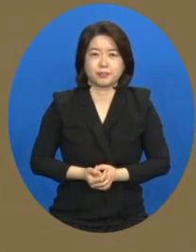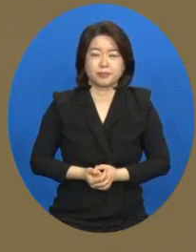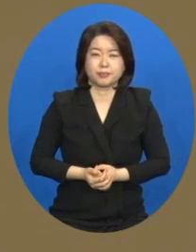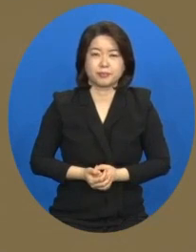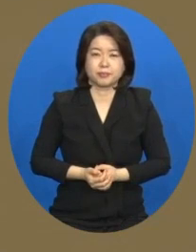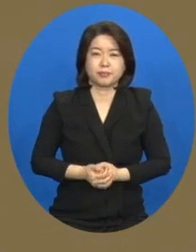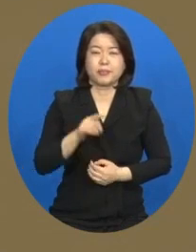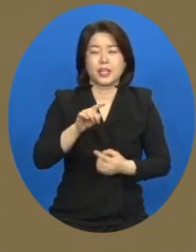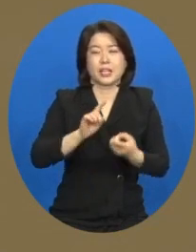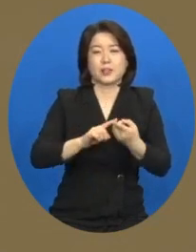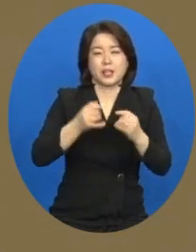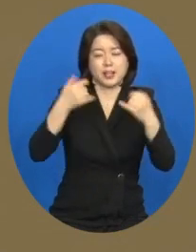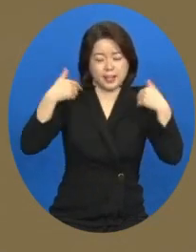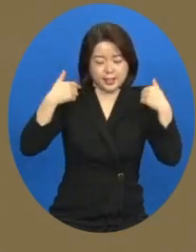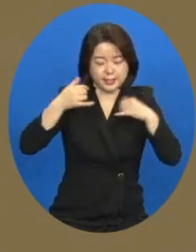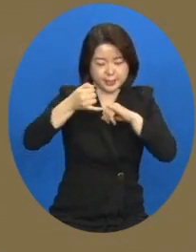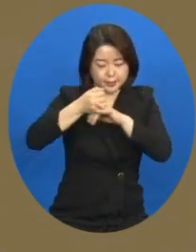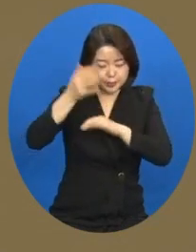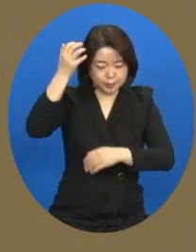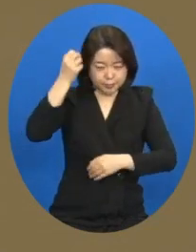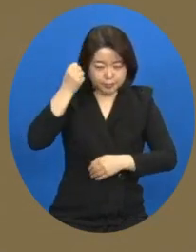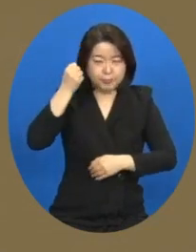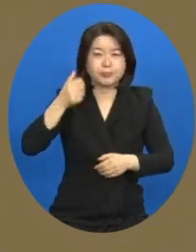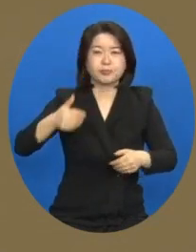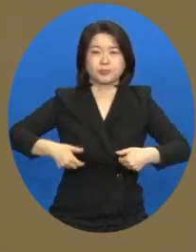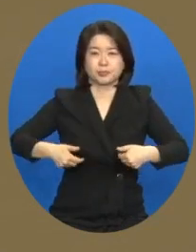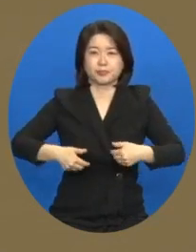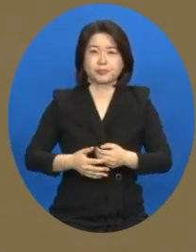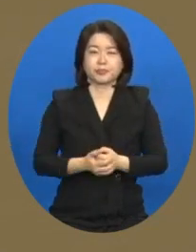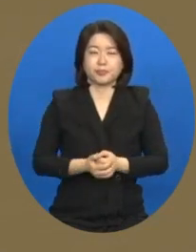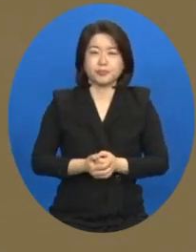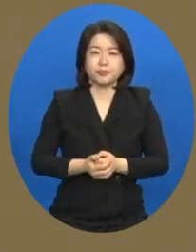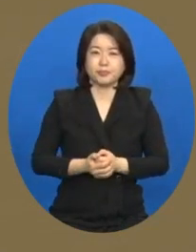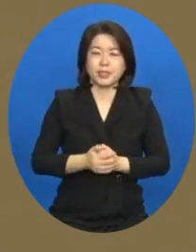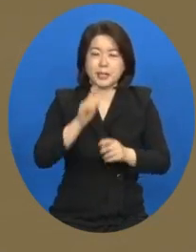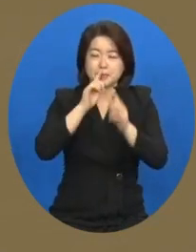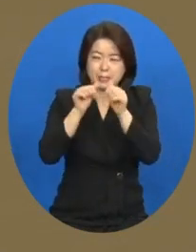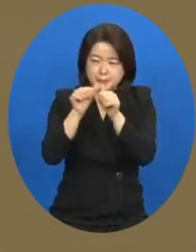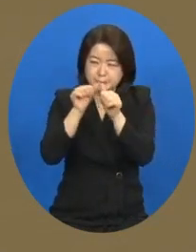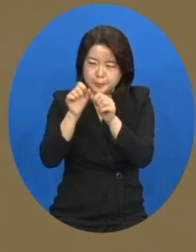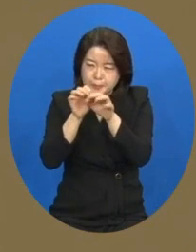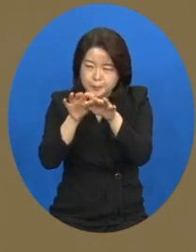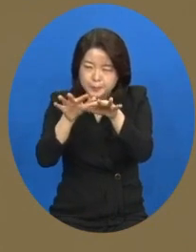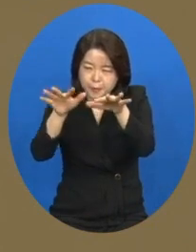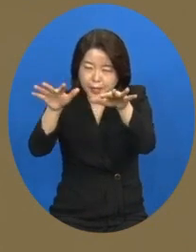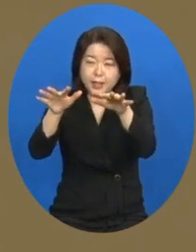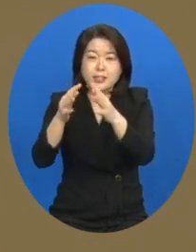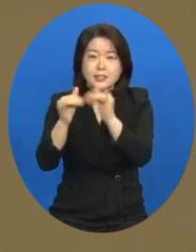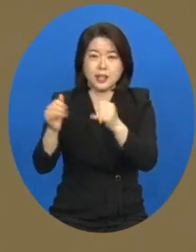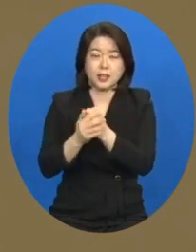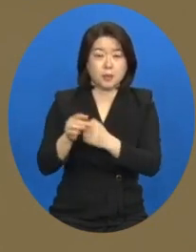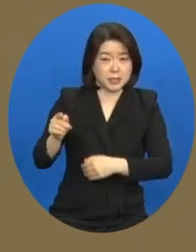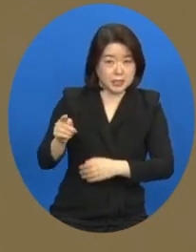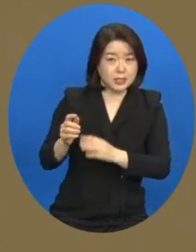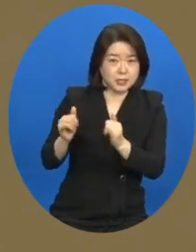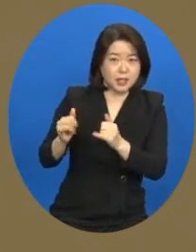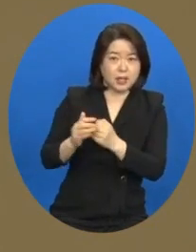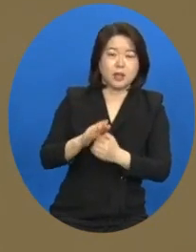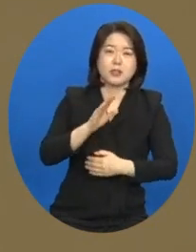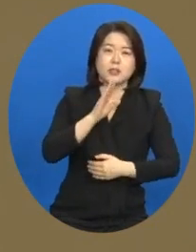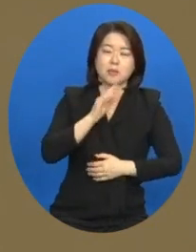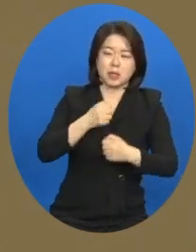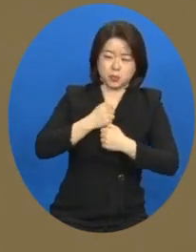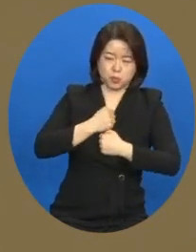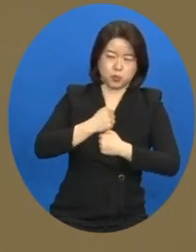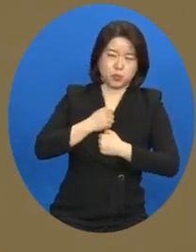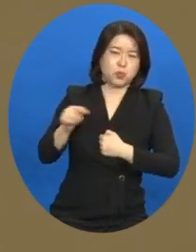이 점을 항상 명심해야 합니다. 말 소문 내는 사람, 이 사람을 정말